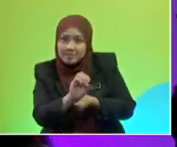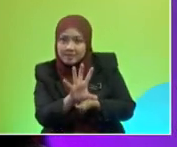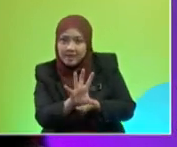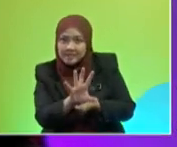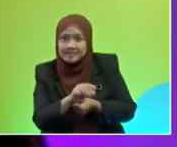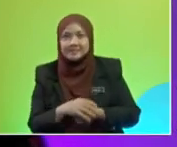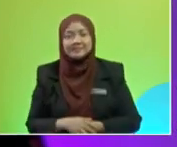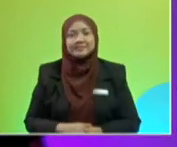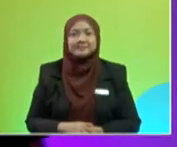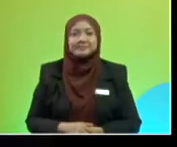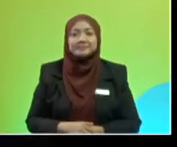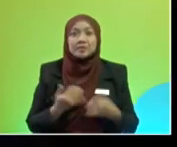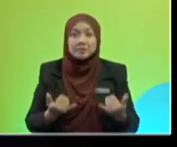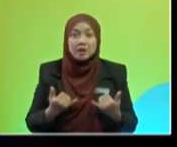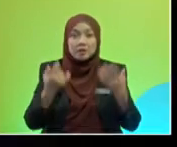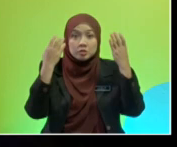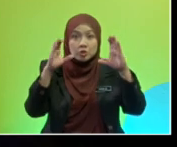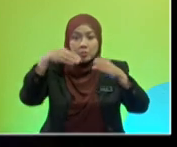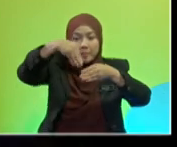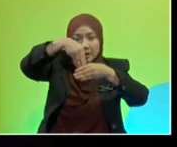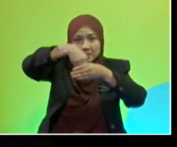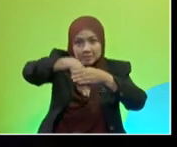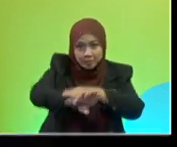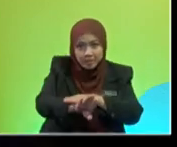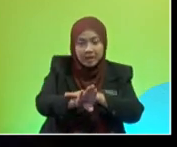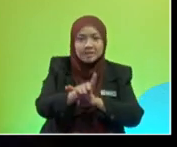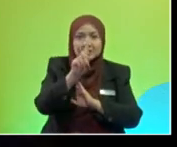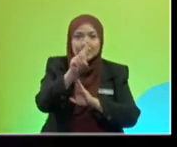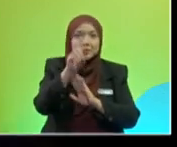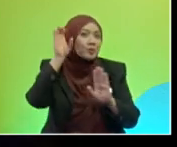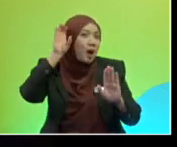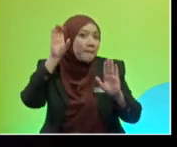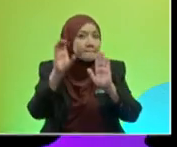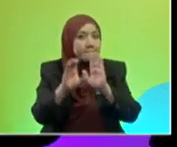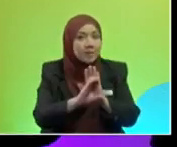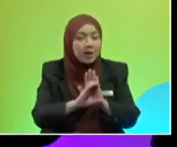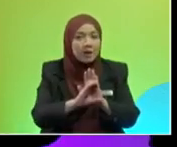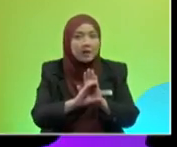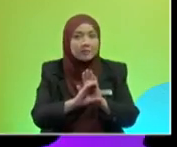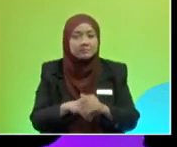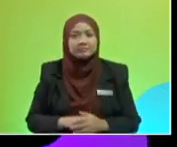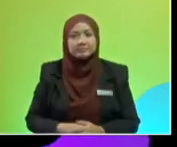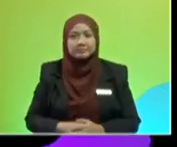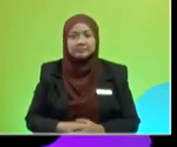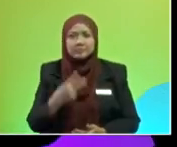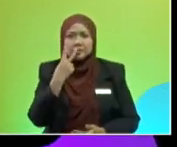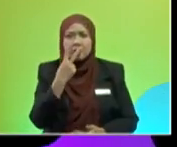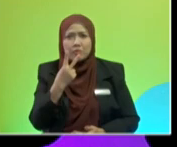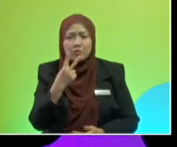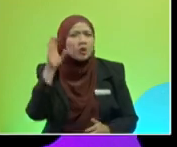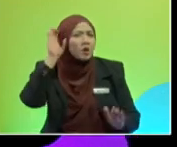masukkan image yang pertama objek yang pertama dia hadapan lampu nih oke cukup setrika perhatikan